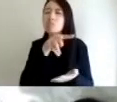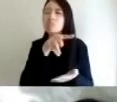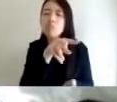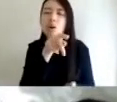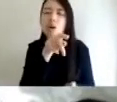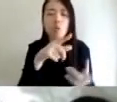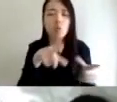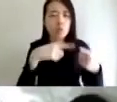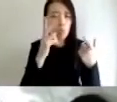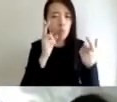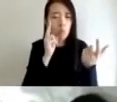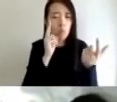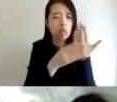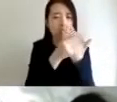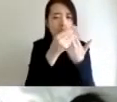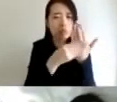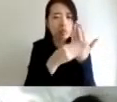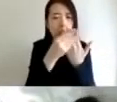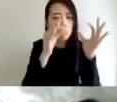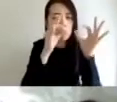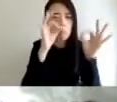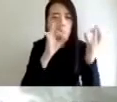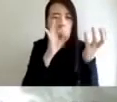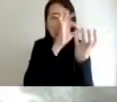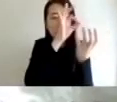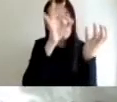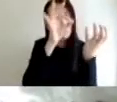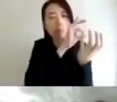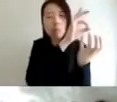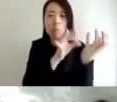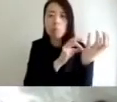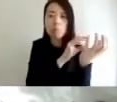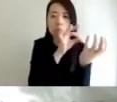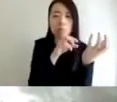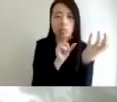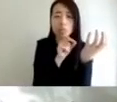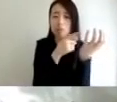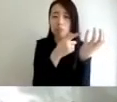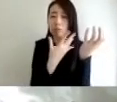冇晒叶喎，咁佢系咪好唔健康啊？或者佢